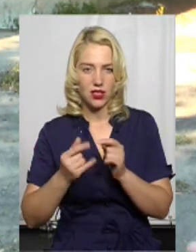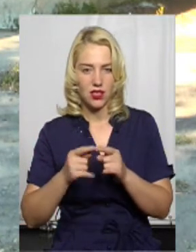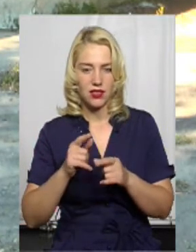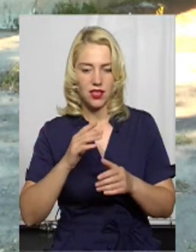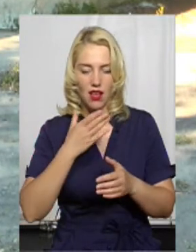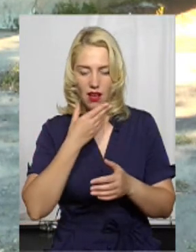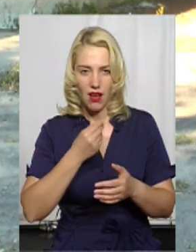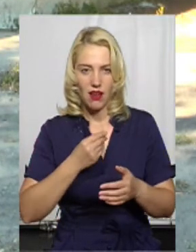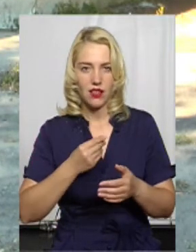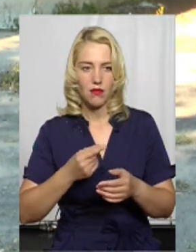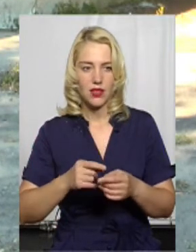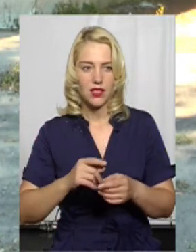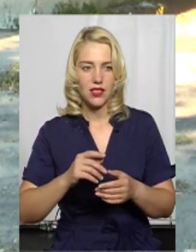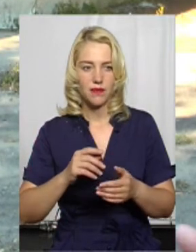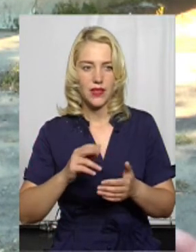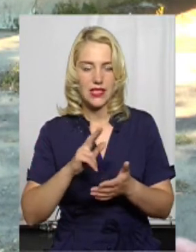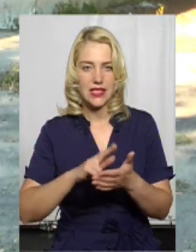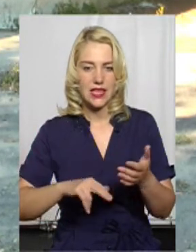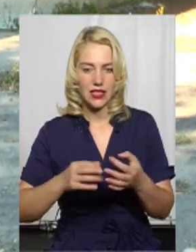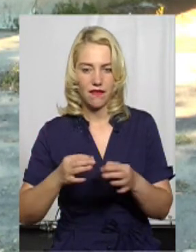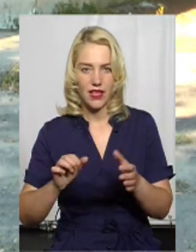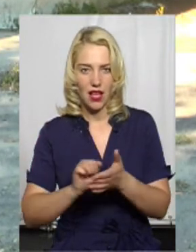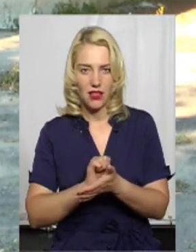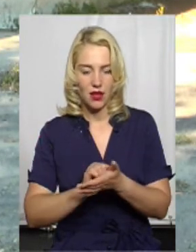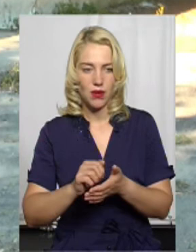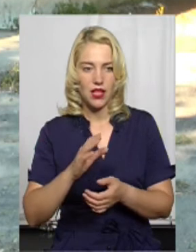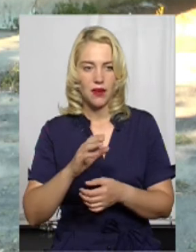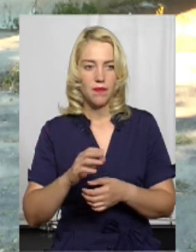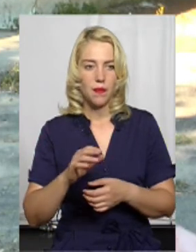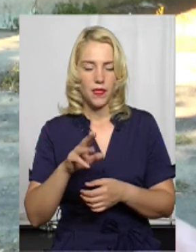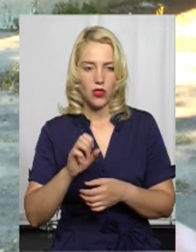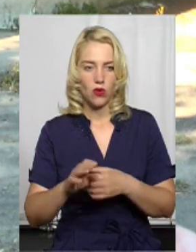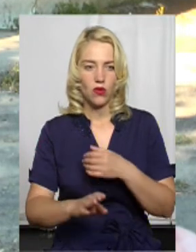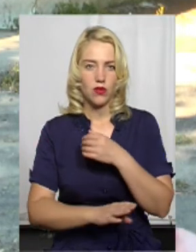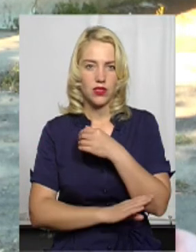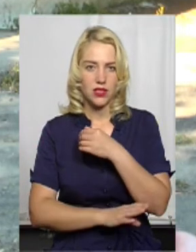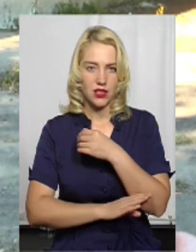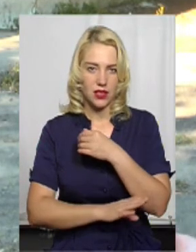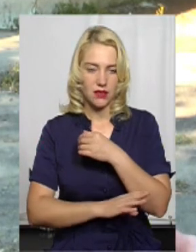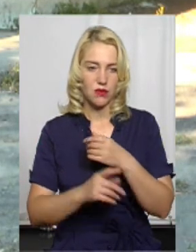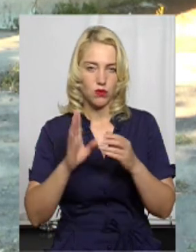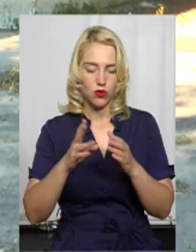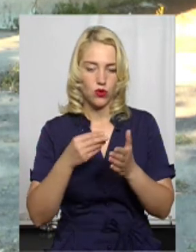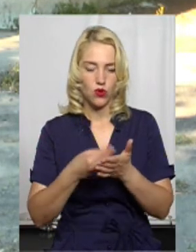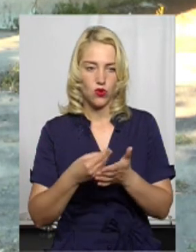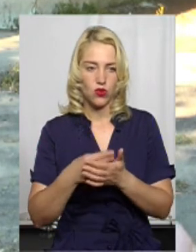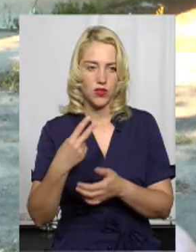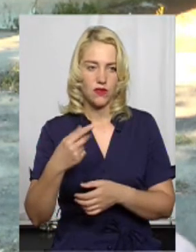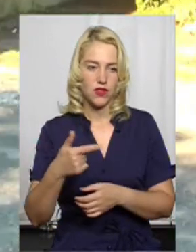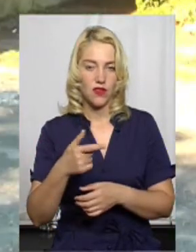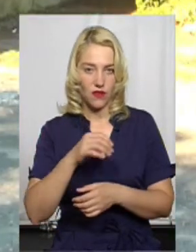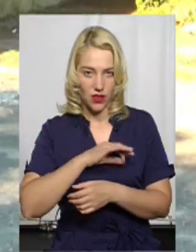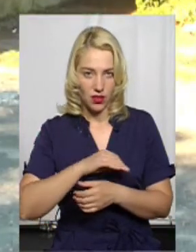і якісними сертифікатами, саджанець стоїть 20 гривень. Вигідно,